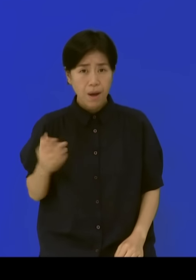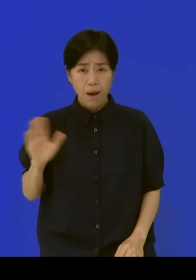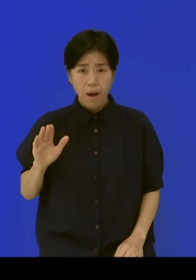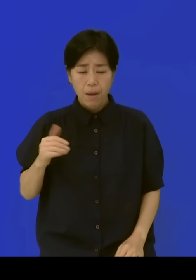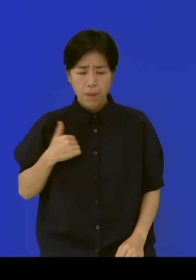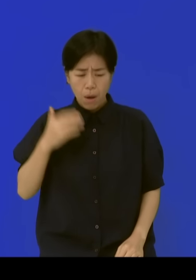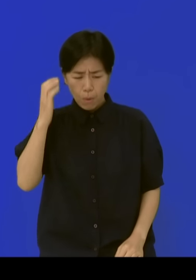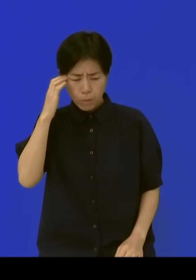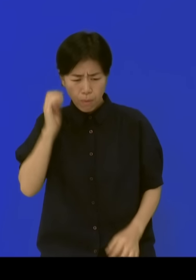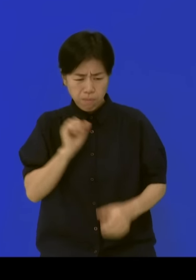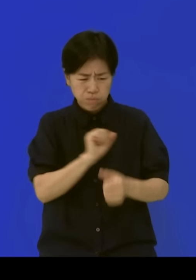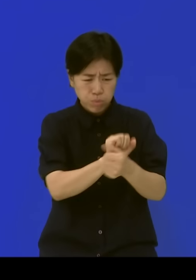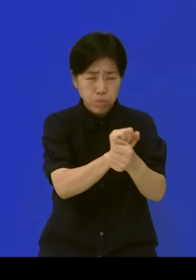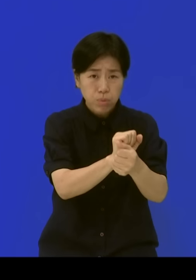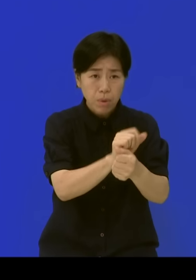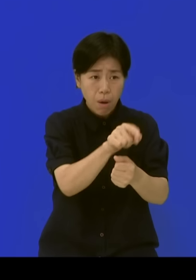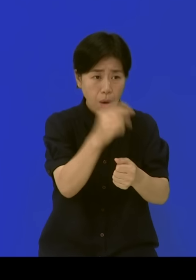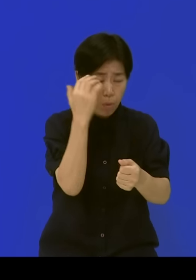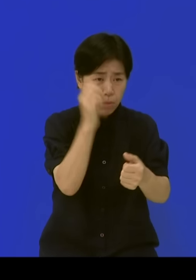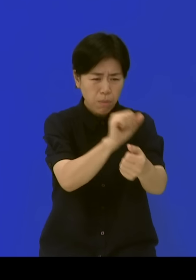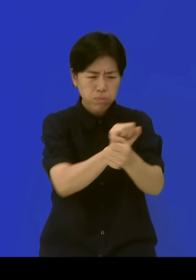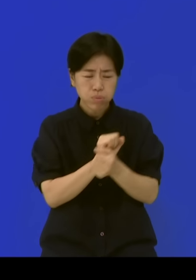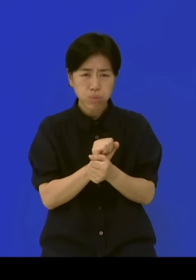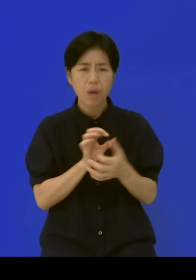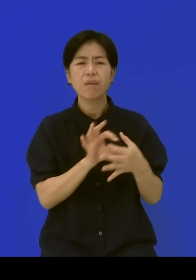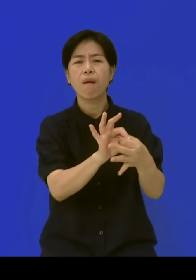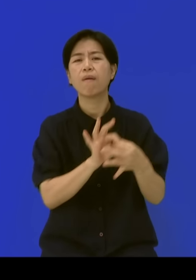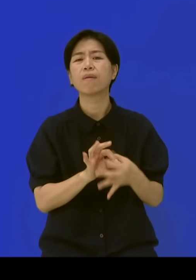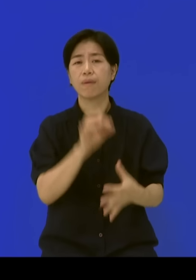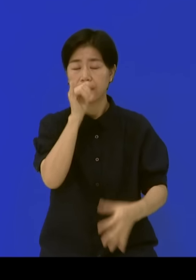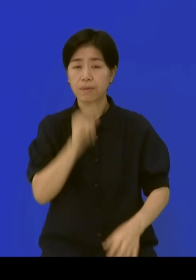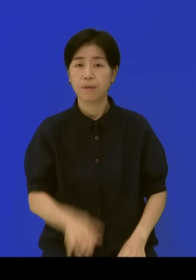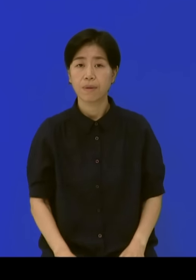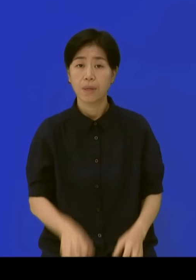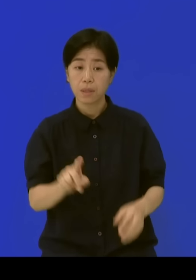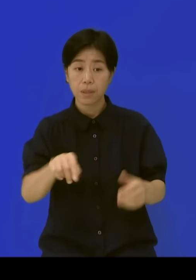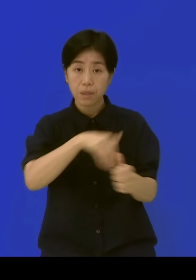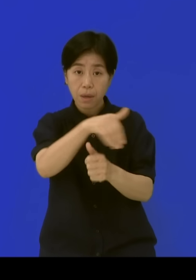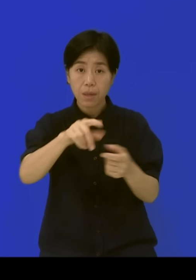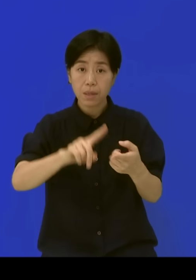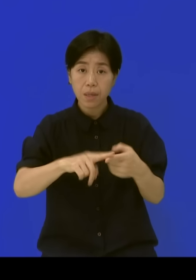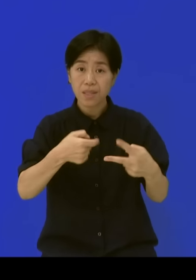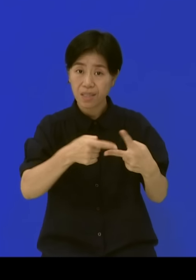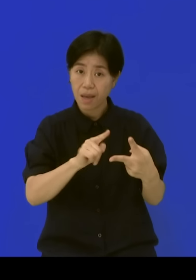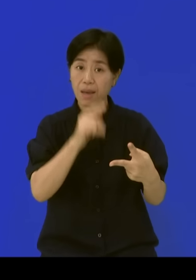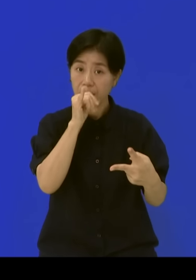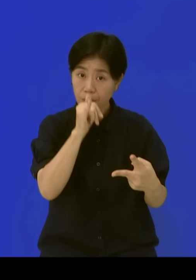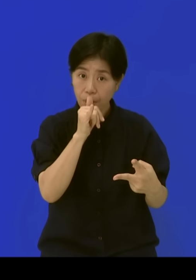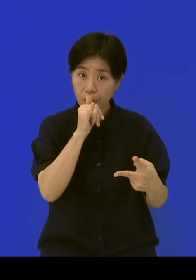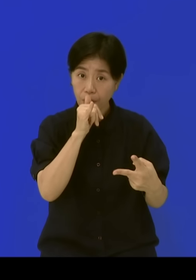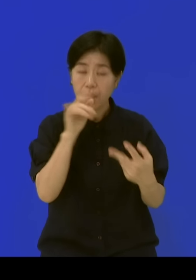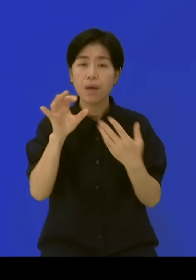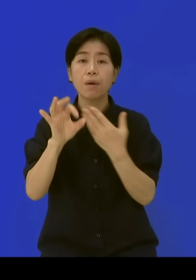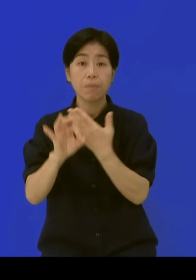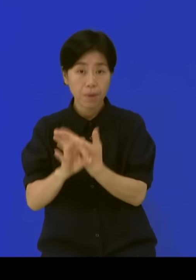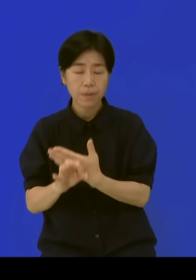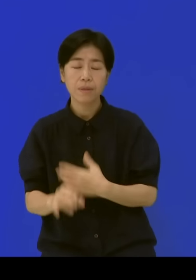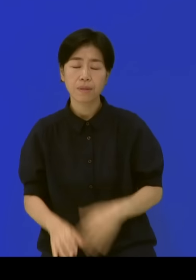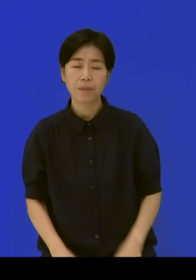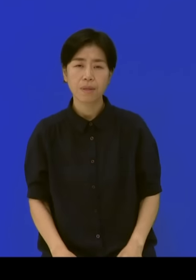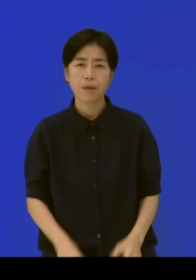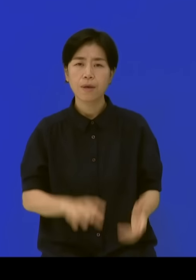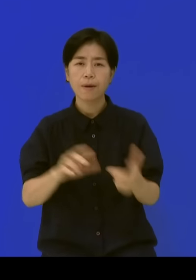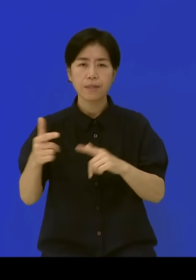전제가 좀 필요하다고 느끼는 겁니다. 그래서 그런 걸 이해할 때 배려의 폭이나 이해의 상상력의